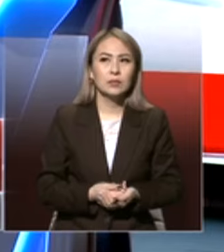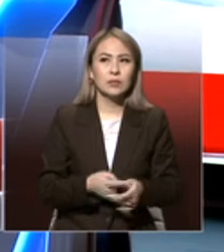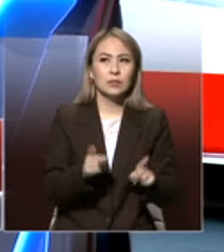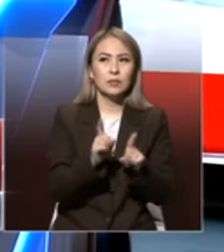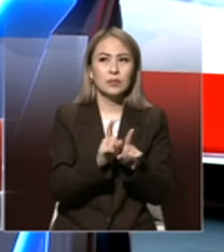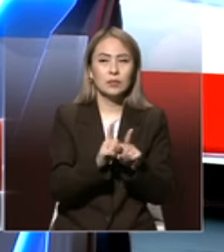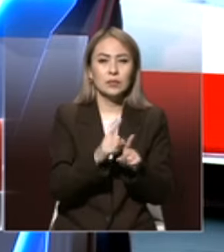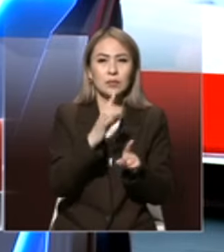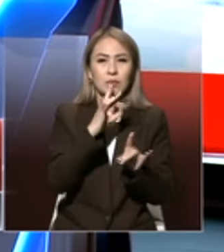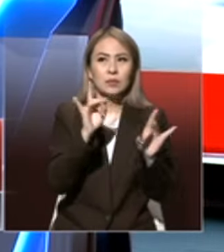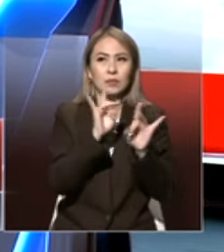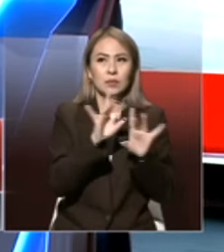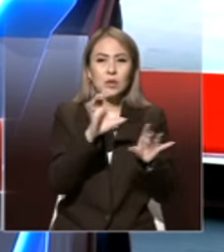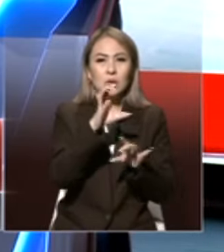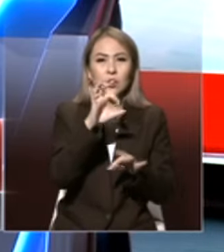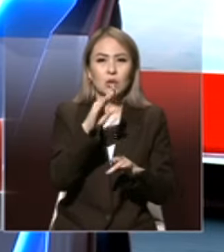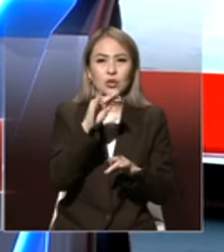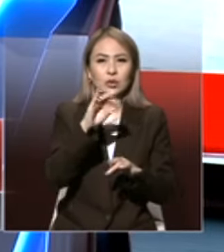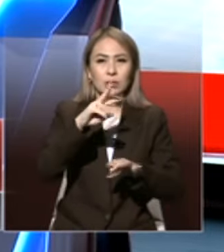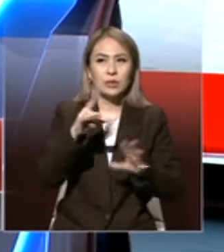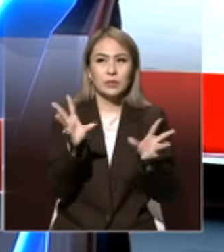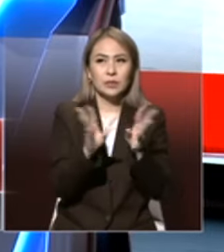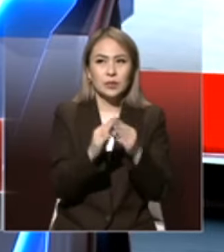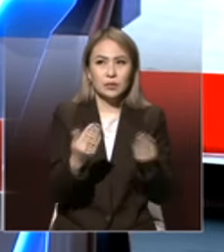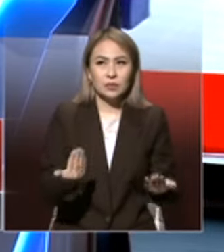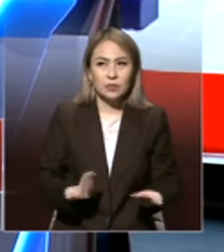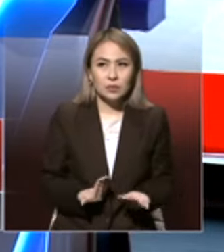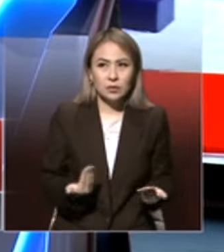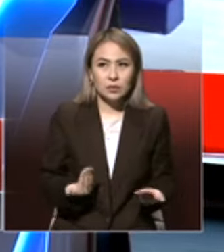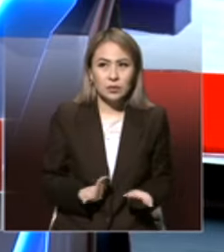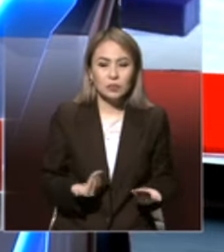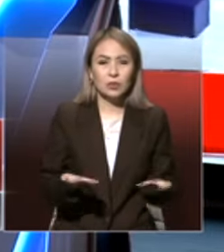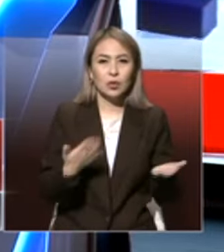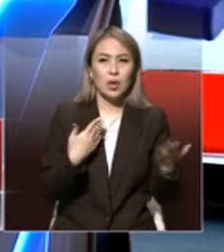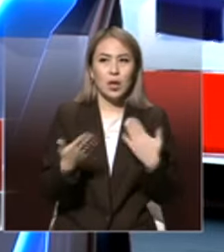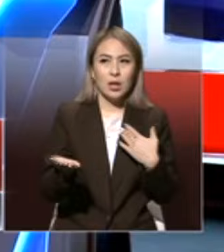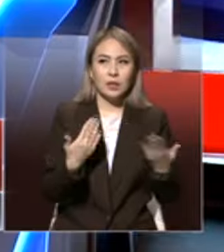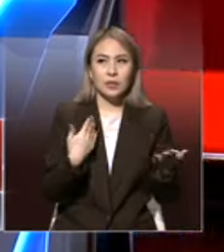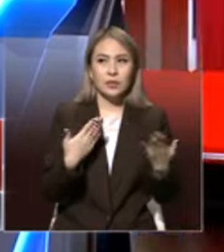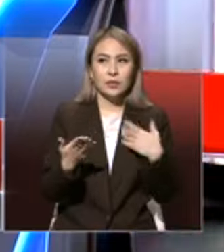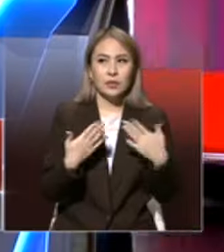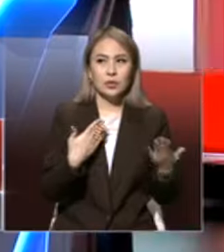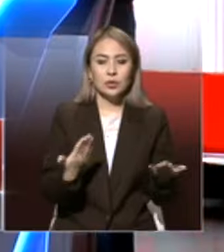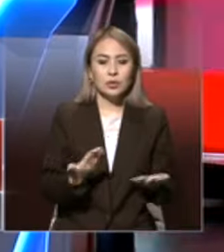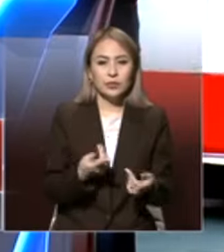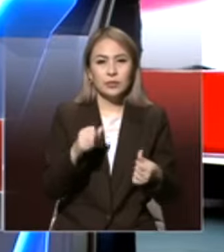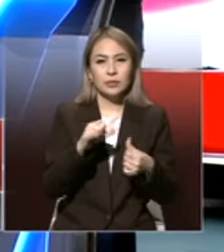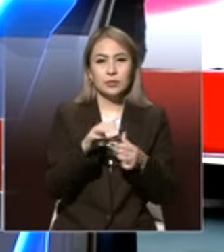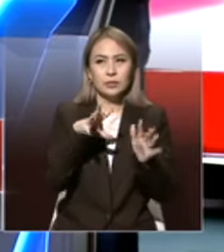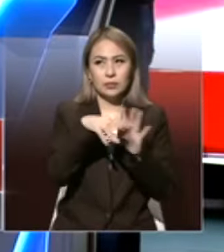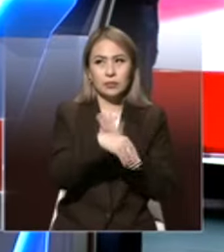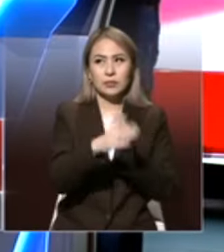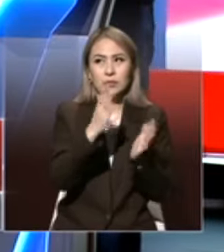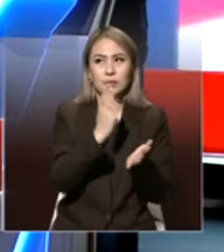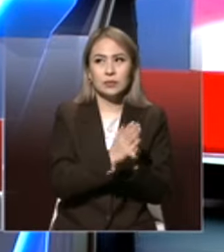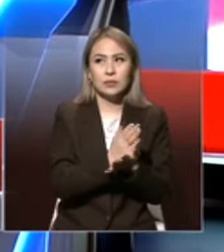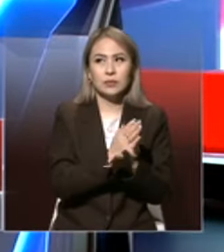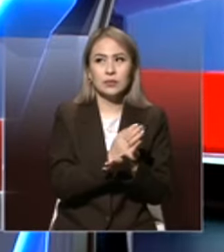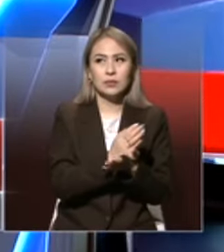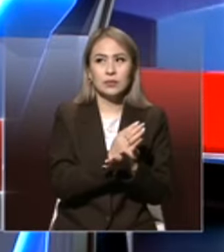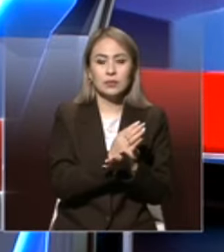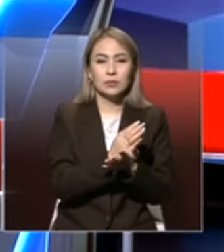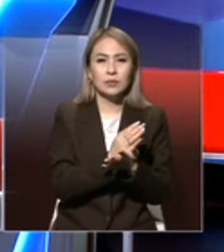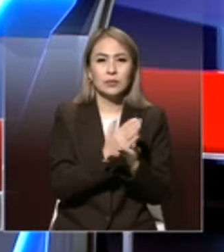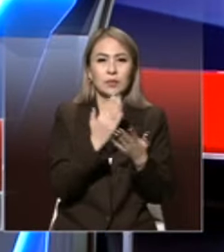тілінде айтылып кеткен ғой, сожитель дейді ғой. Сол сожительді отбасы тұрмыстық қатынастар саласындағы қатынастарға жатады. Олар бейтаныс адамдар емес